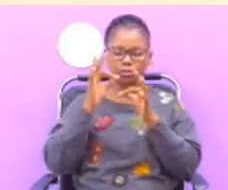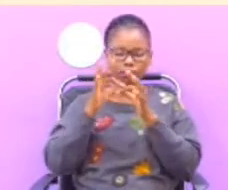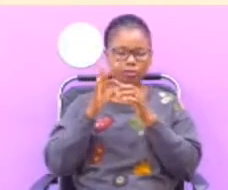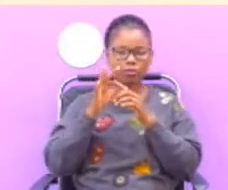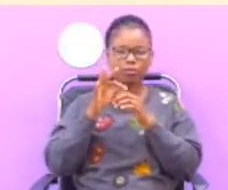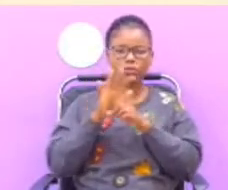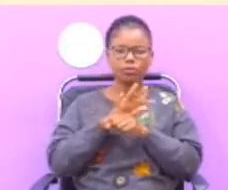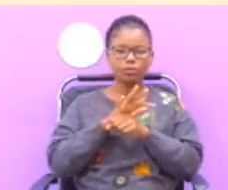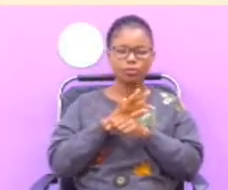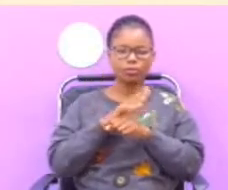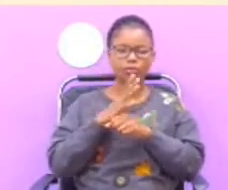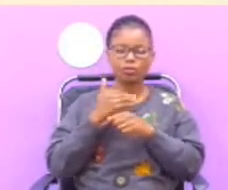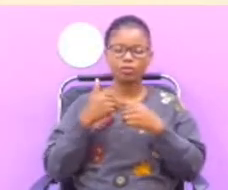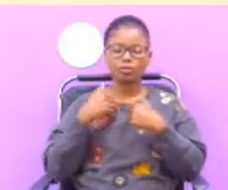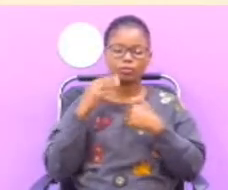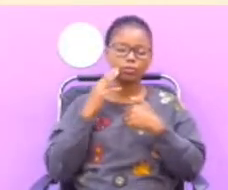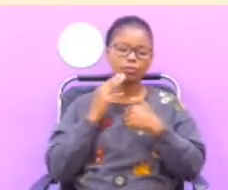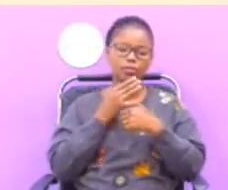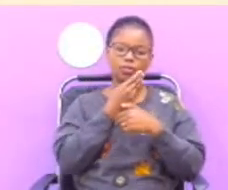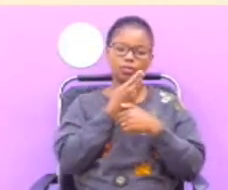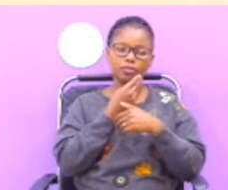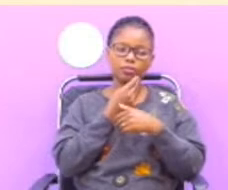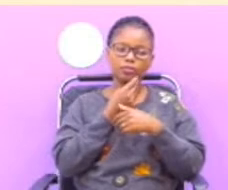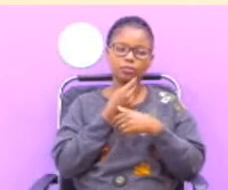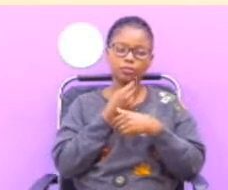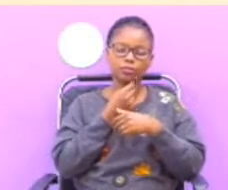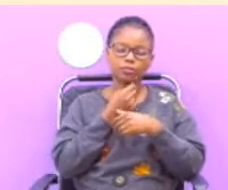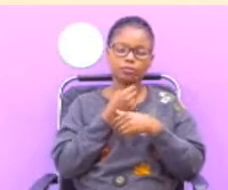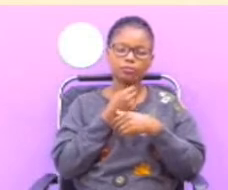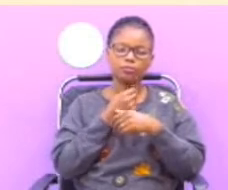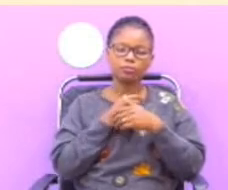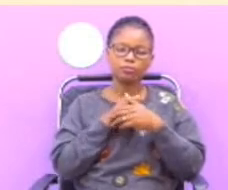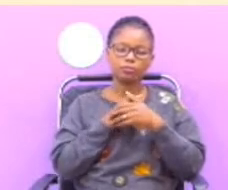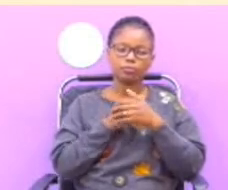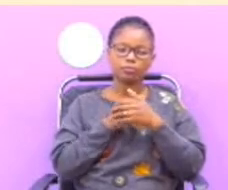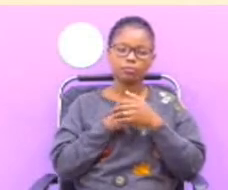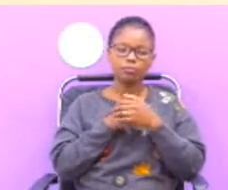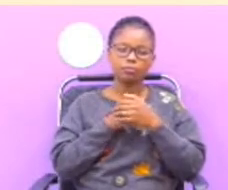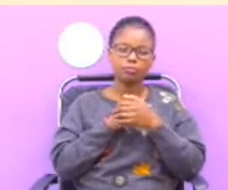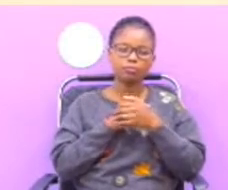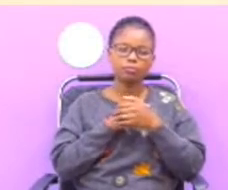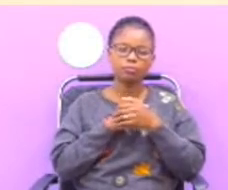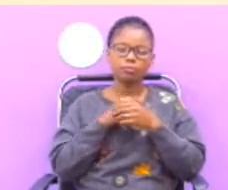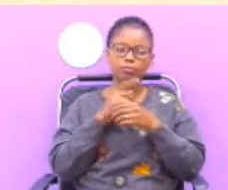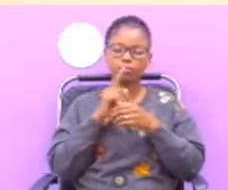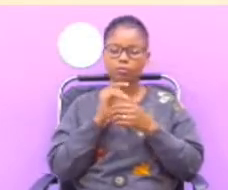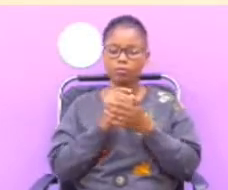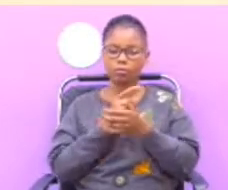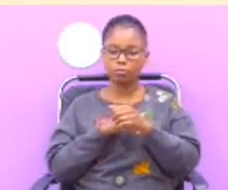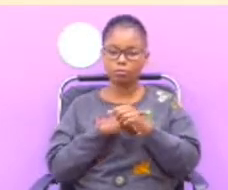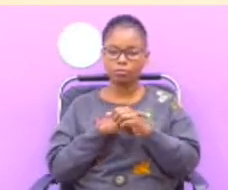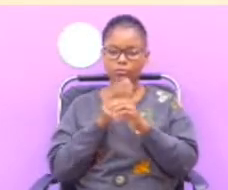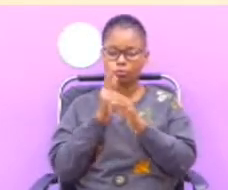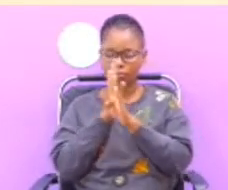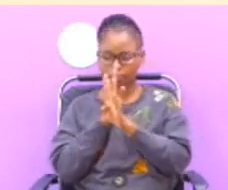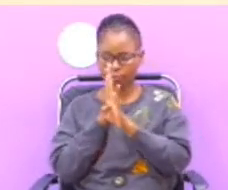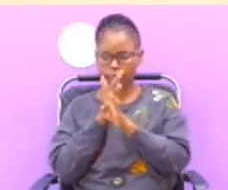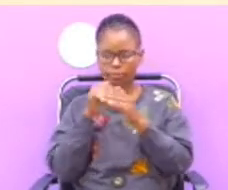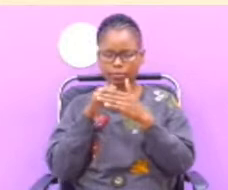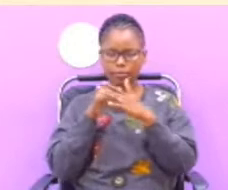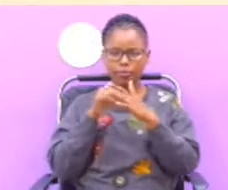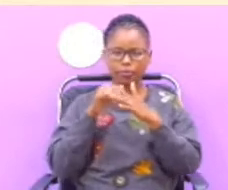na ngai witũ nĩ arĩ tha ũguo ningĩ ona mangĩkakorwo mehithĩte kĩrĩma-inĩ gĩa Karimeli